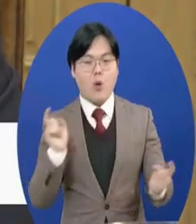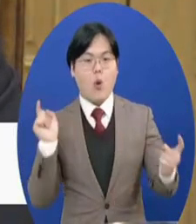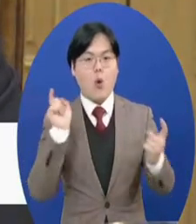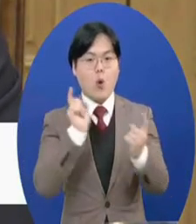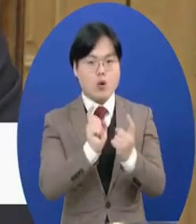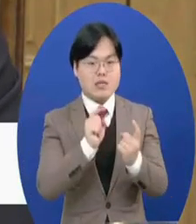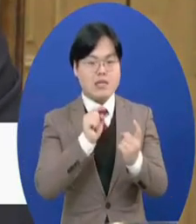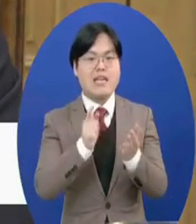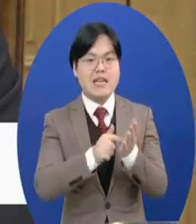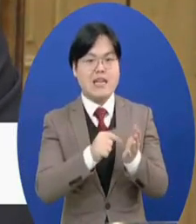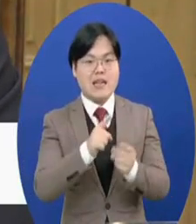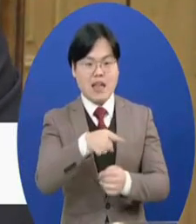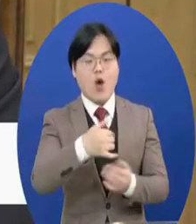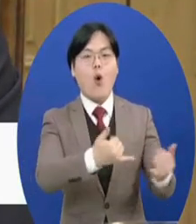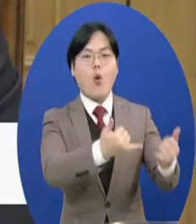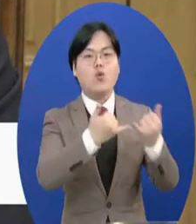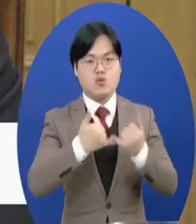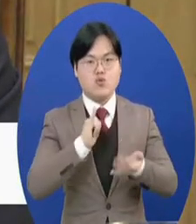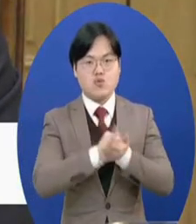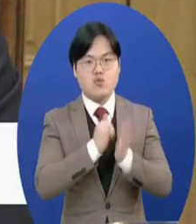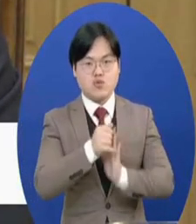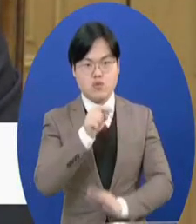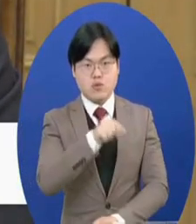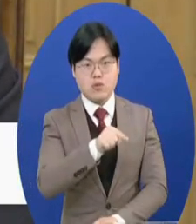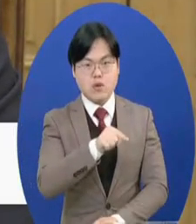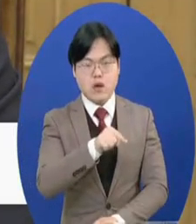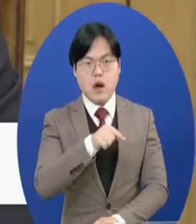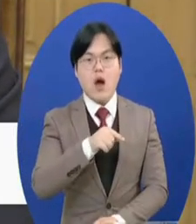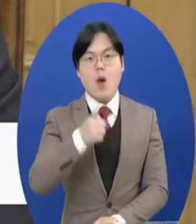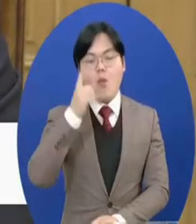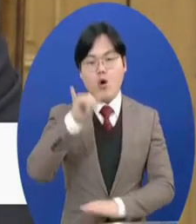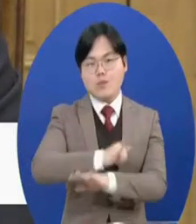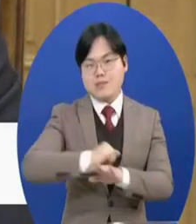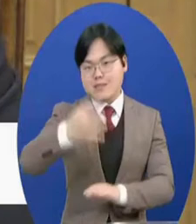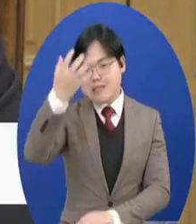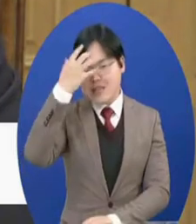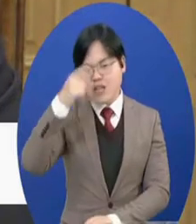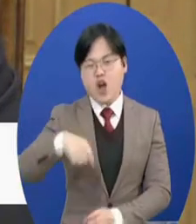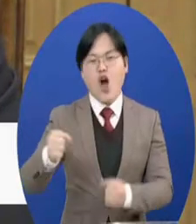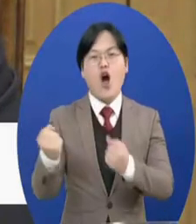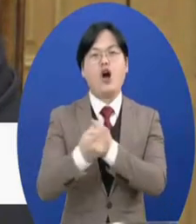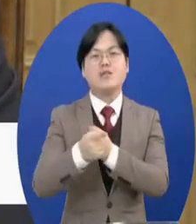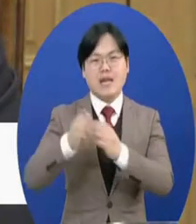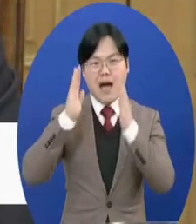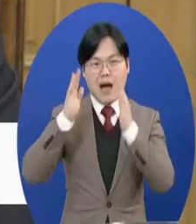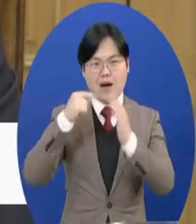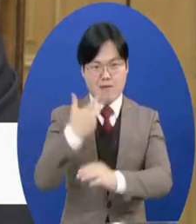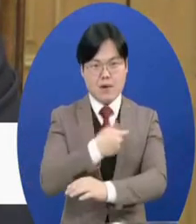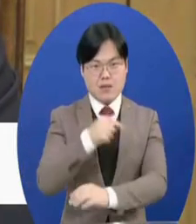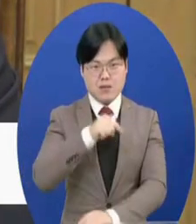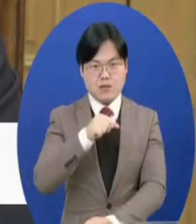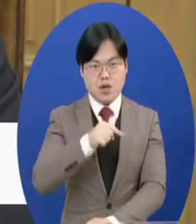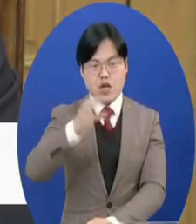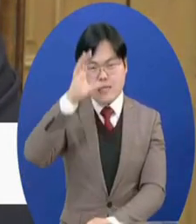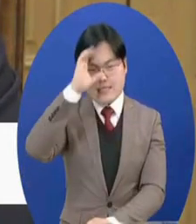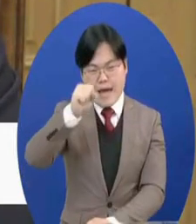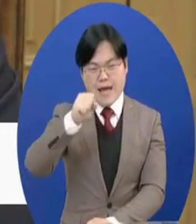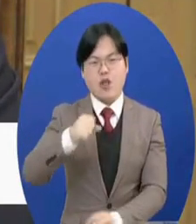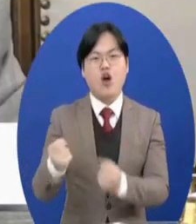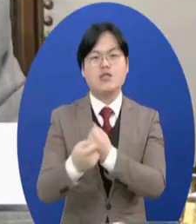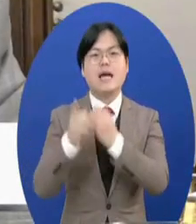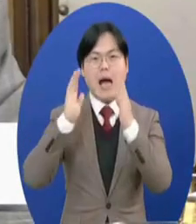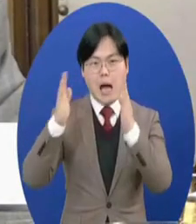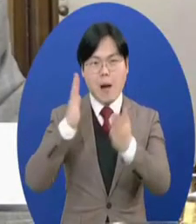юм а. Энэ ард түмний вакцинжуулах ажлыг бол одоо Монгол улсын засгийн газрын онцгой анхаарлын төвд байна. Ерөнхий сайдын онцгой анхаарлын төвд